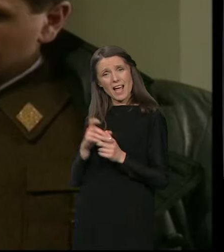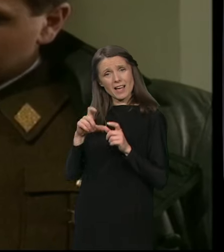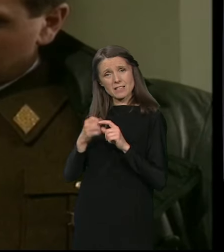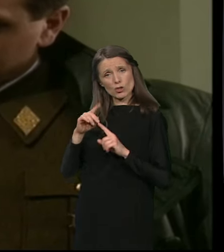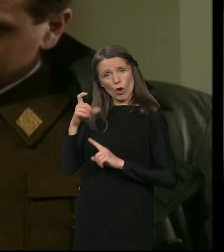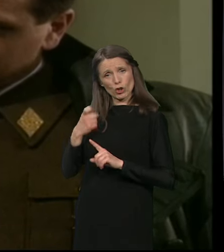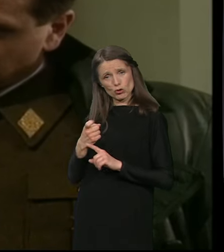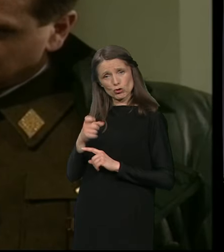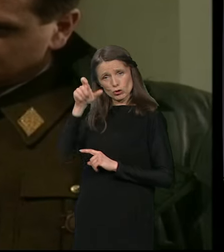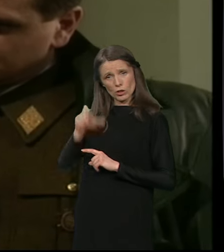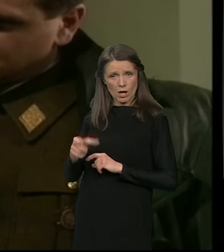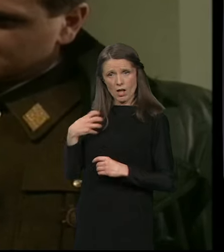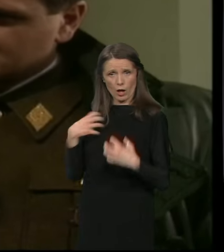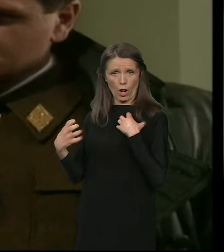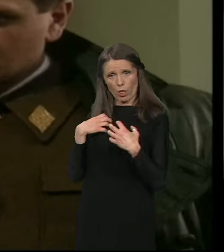glumica.